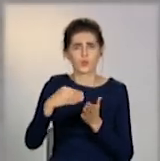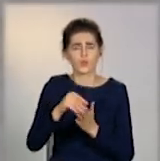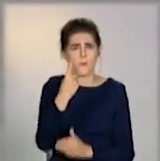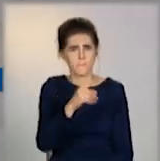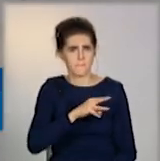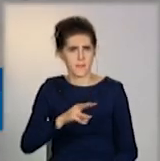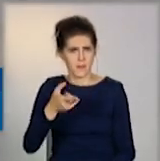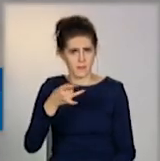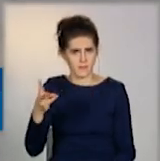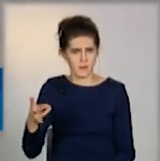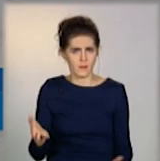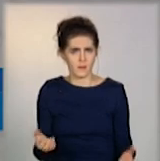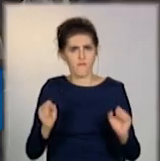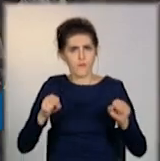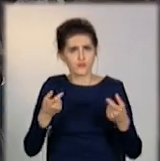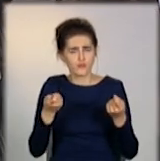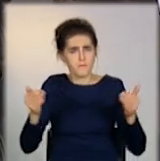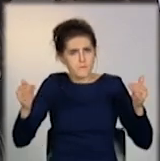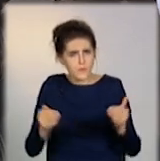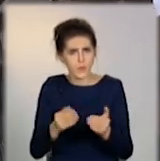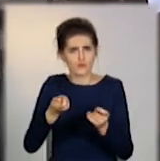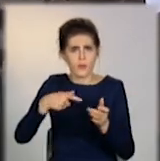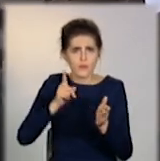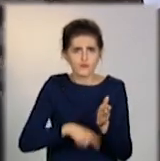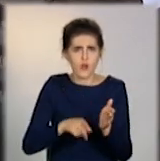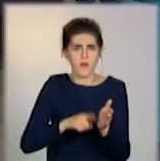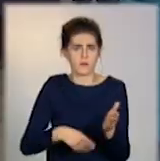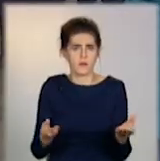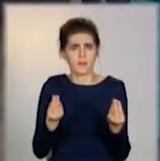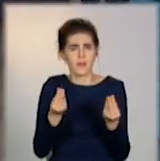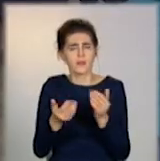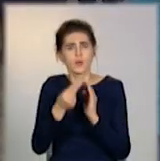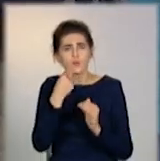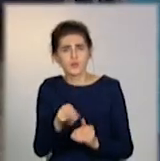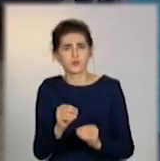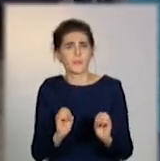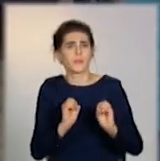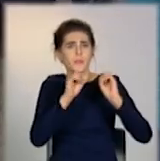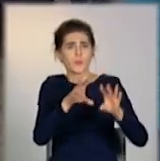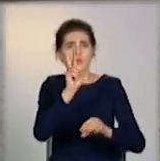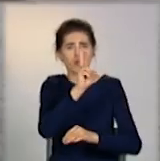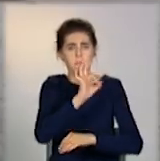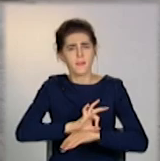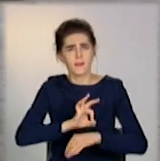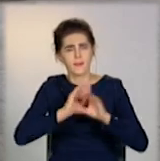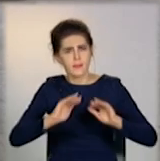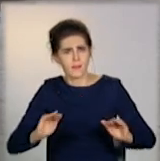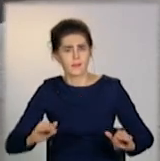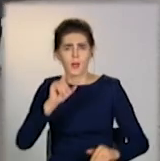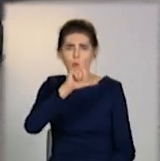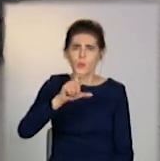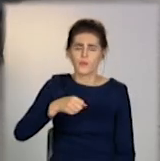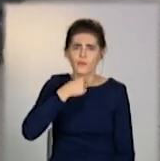можна придбати за менші кошти. Давайте допоможемо на ці гроші хворим дітям, хворим людям. Деякі пропонують